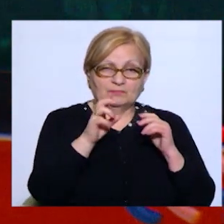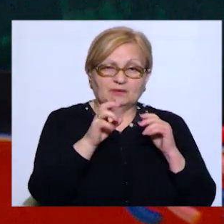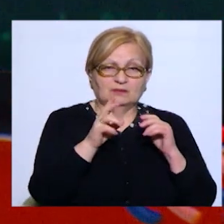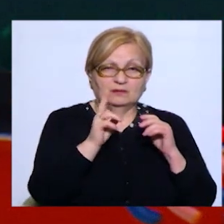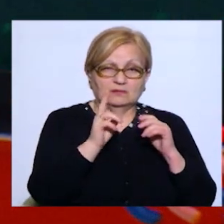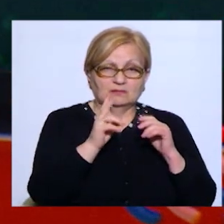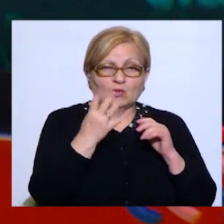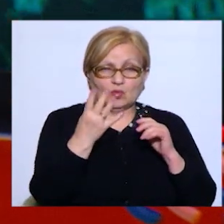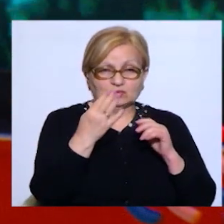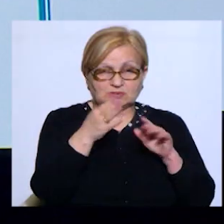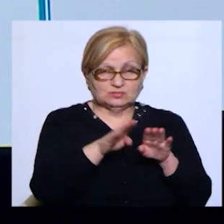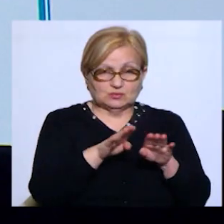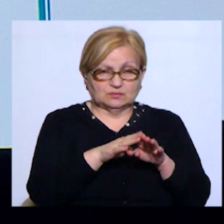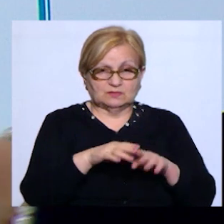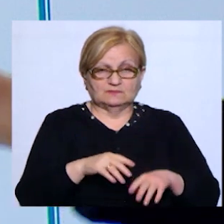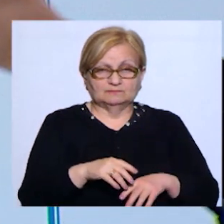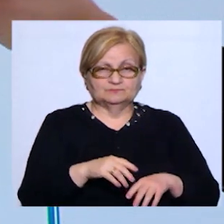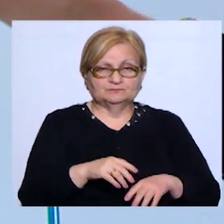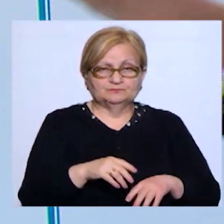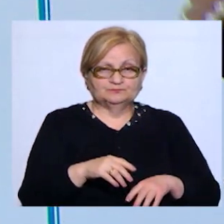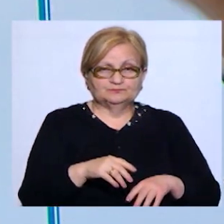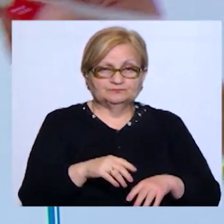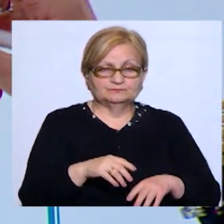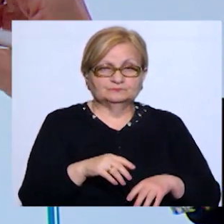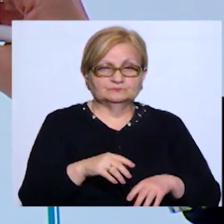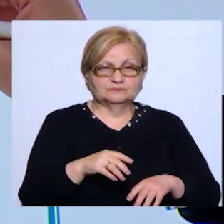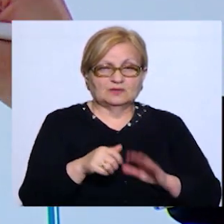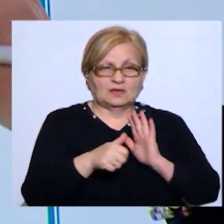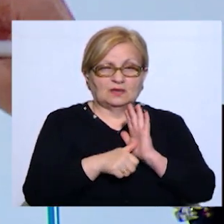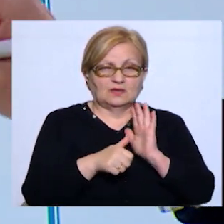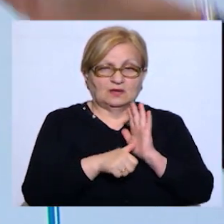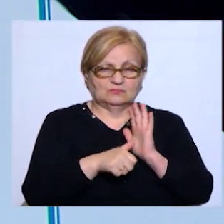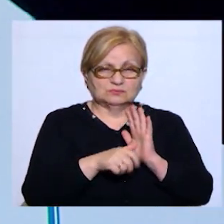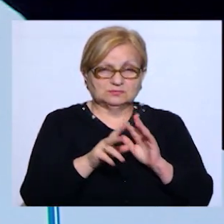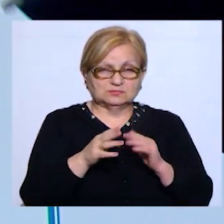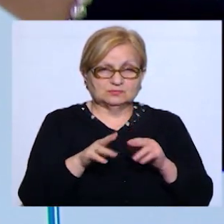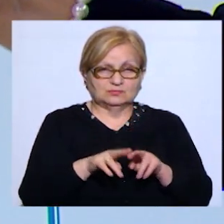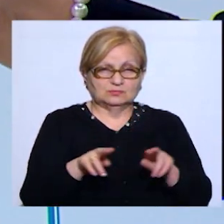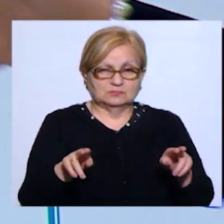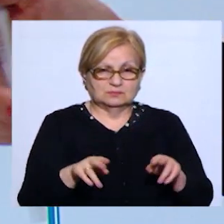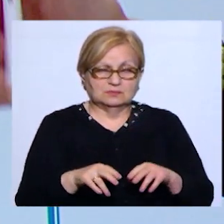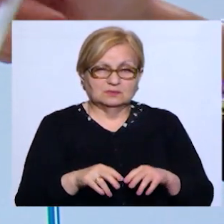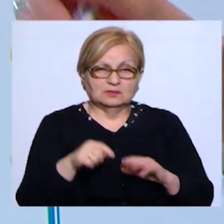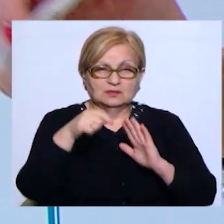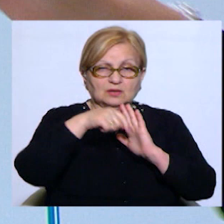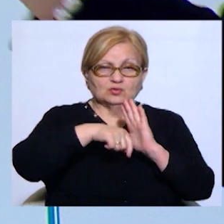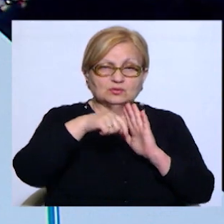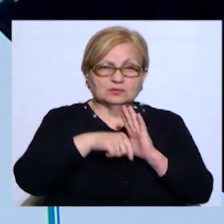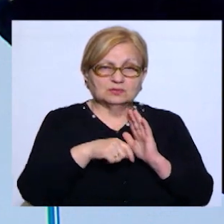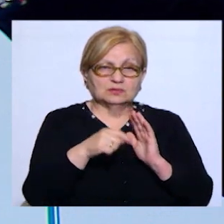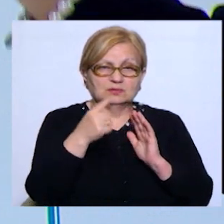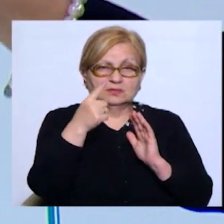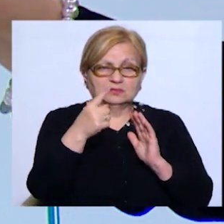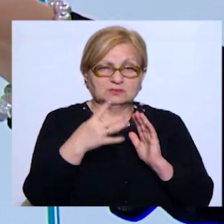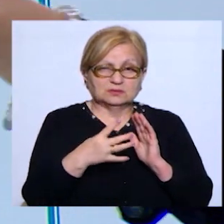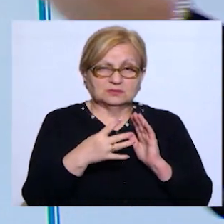არის 4 ერთეულის ტოლი, DK არის 6 ერთეულის წერტილი. შიდა ნაწილები ისე შეფარდება ერთმანეთს, როგორც 1-4,